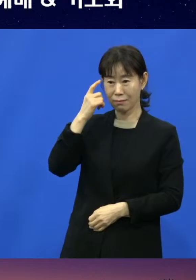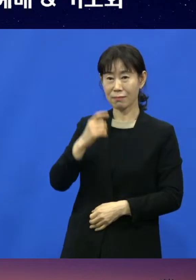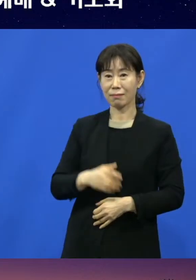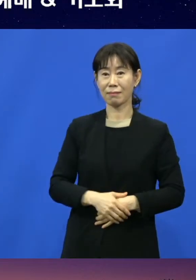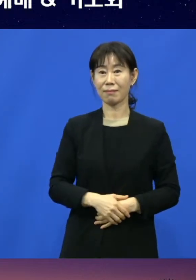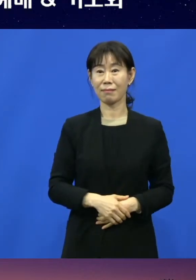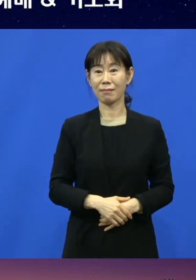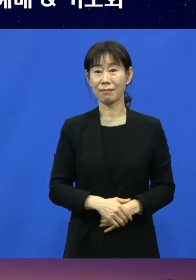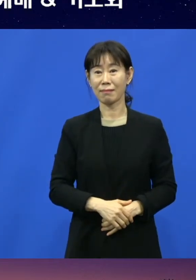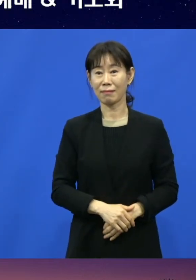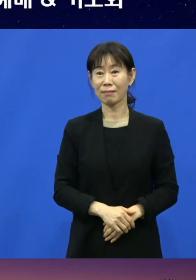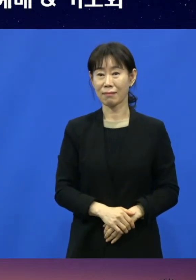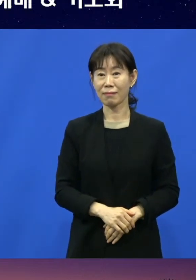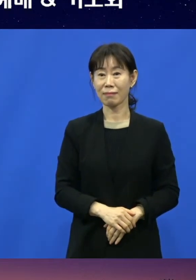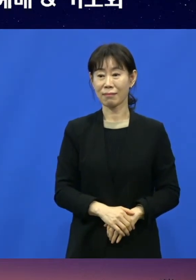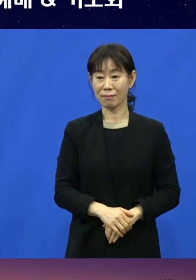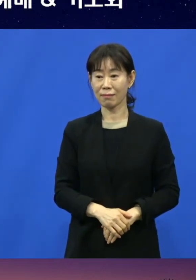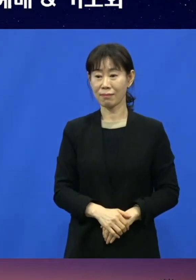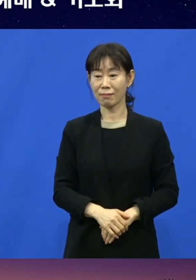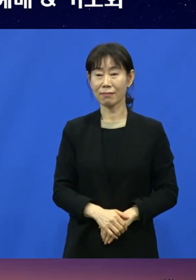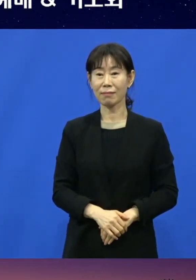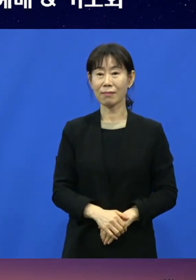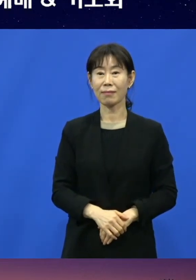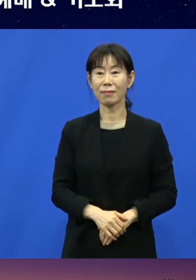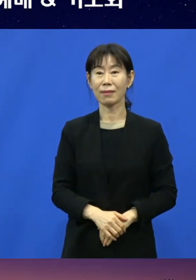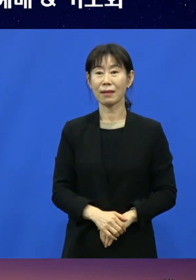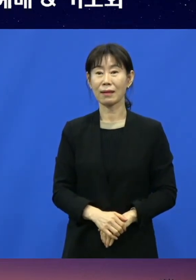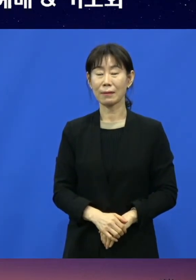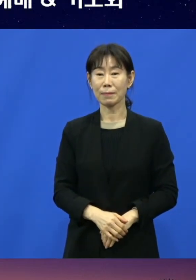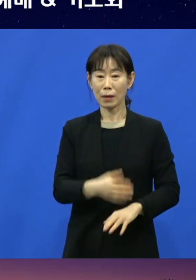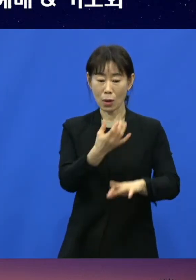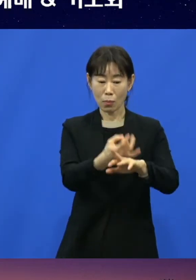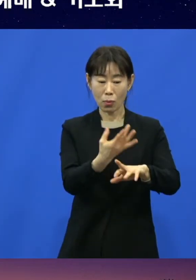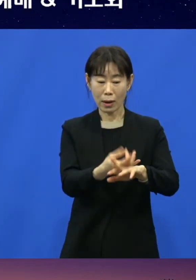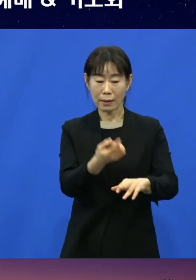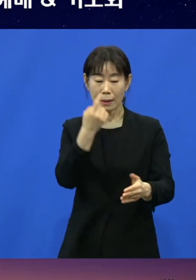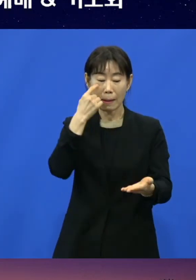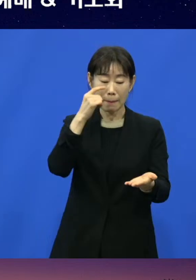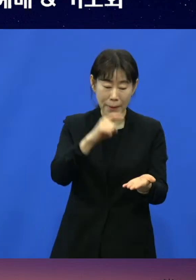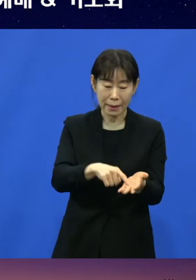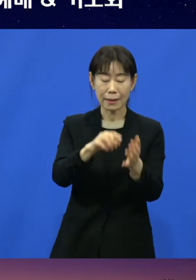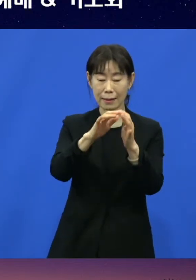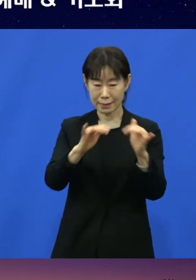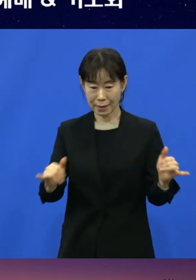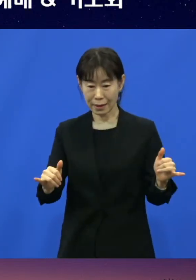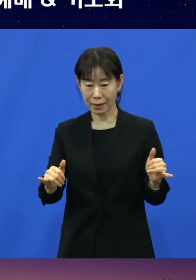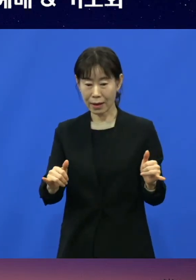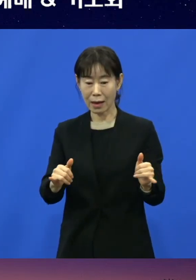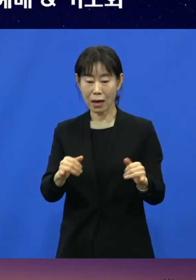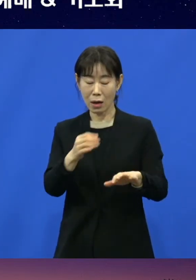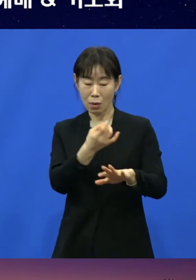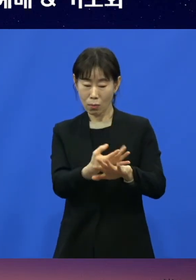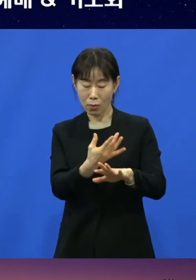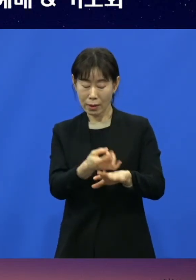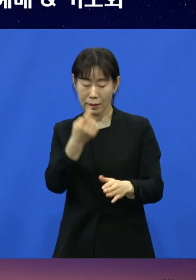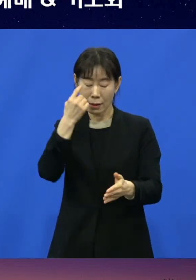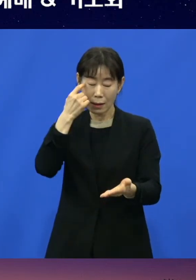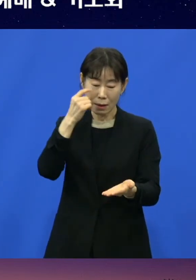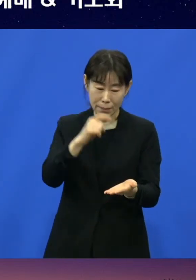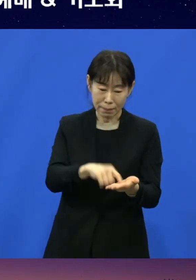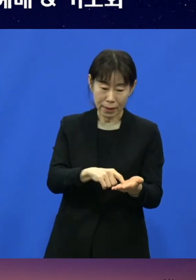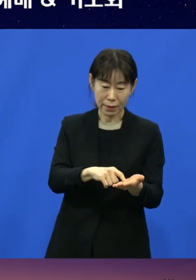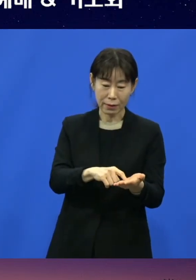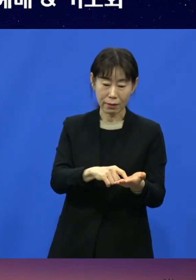밭을 사겠다는 마음이 생겼단 말이죠. 그러니까 보화를 발견한 사람과 아닌 사람은 전혀 다른 거예요. 보화를 발견하지